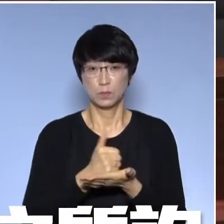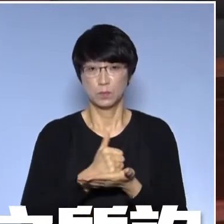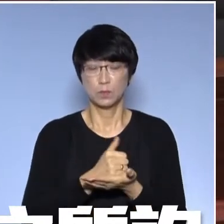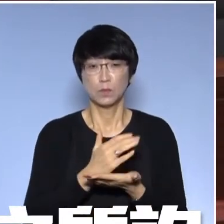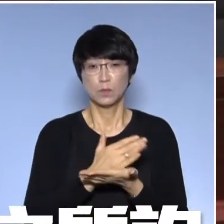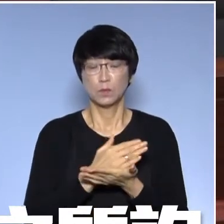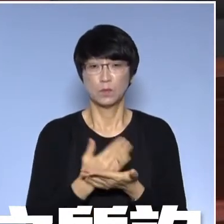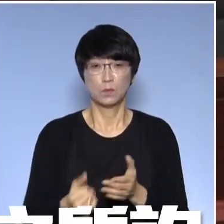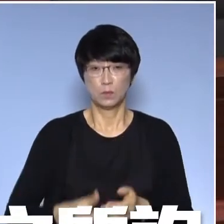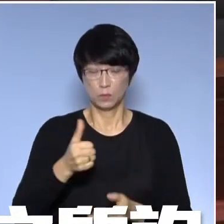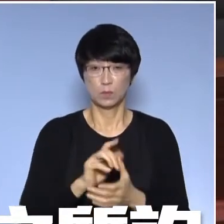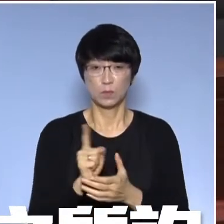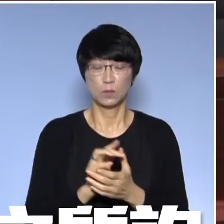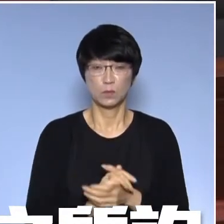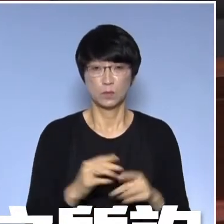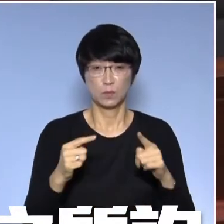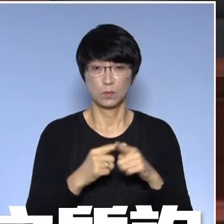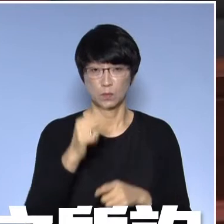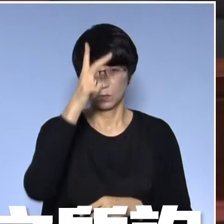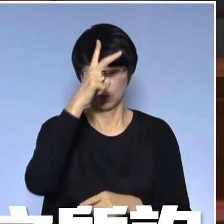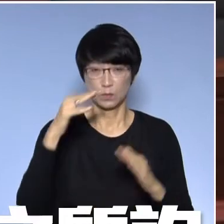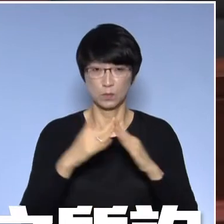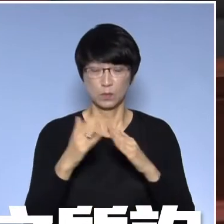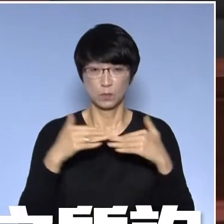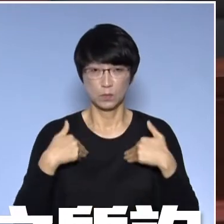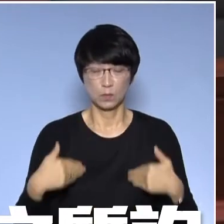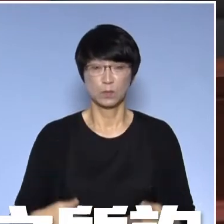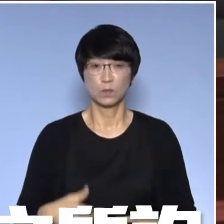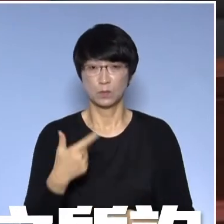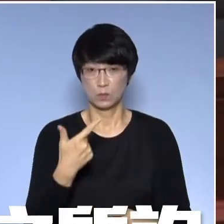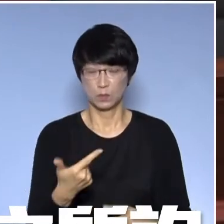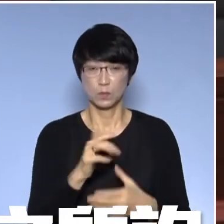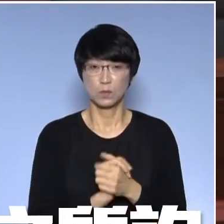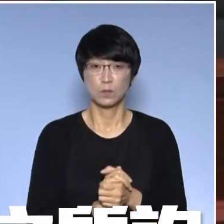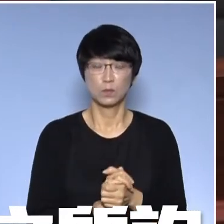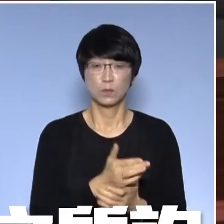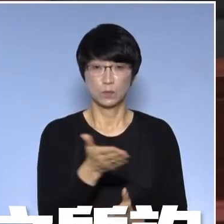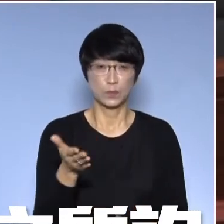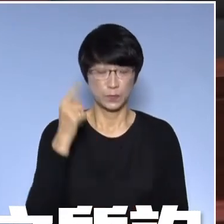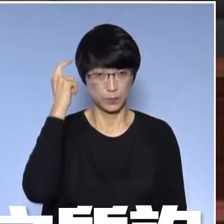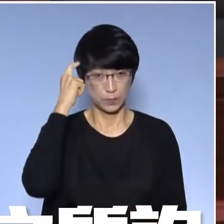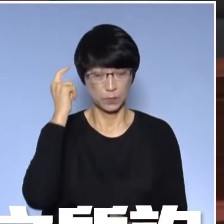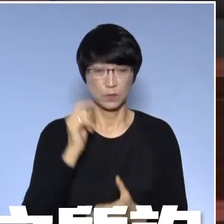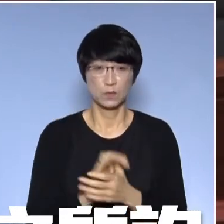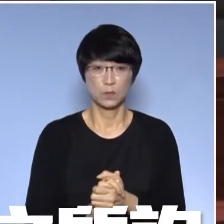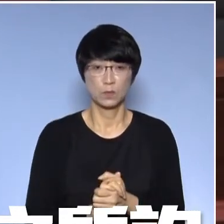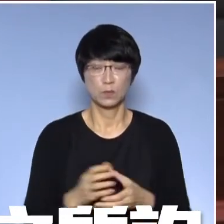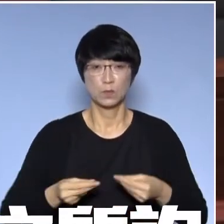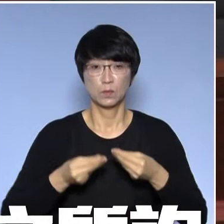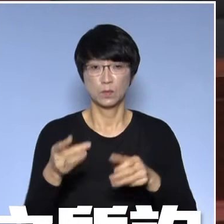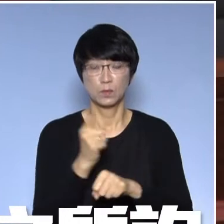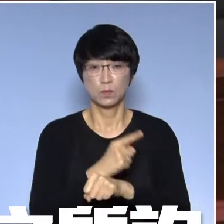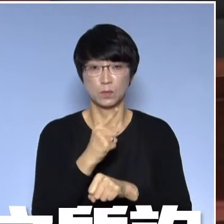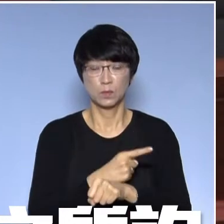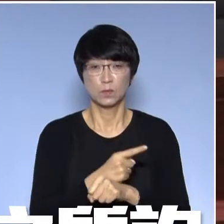民政署其實咧都扮演好多嘅角色，包括咧大家都知道佢哋係會有提供呢個臨時避寒